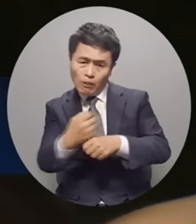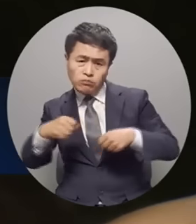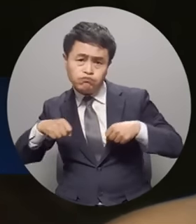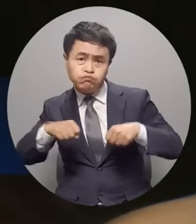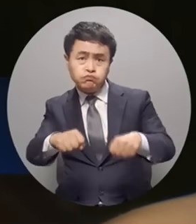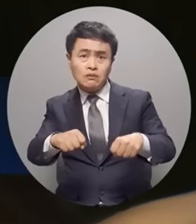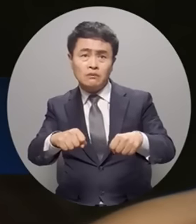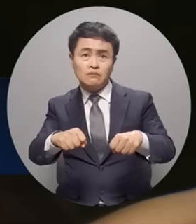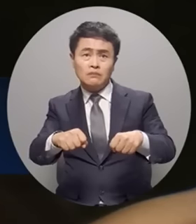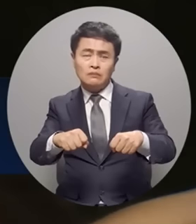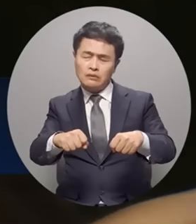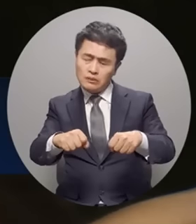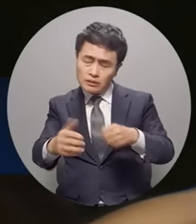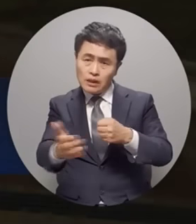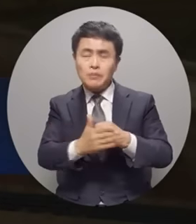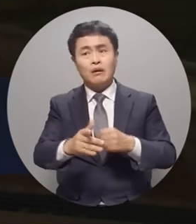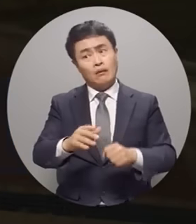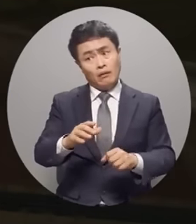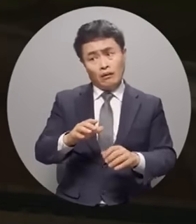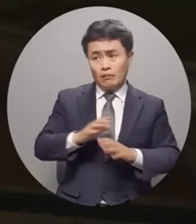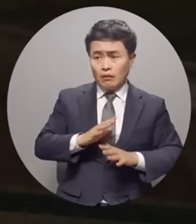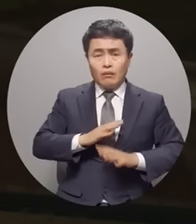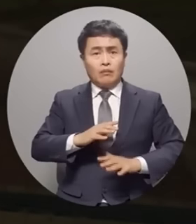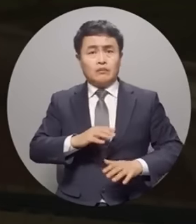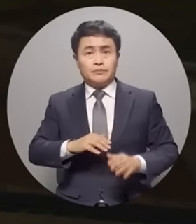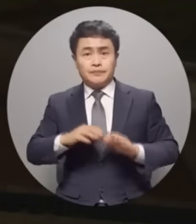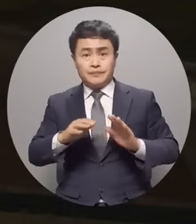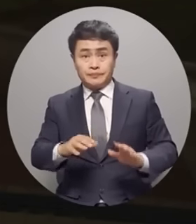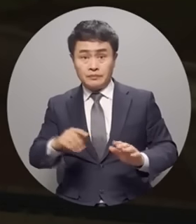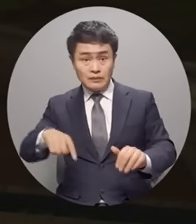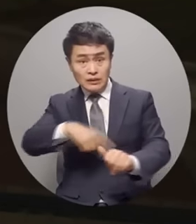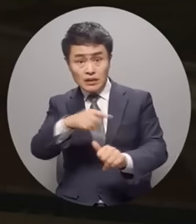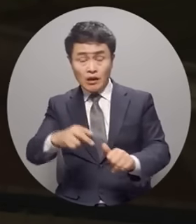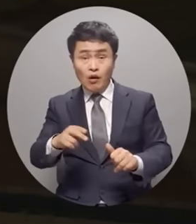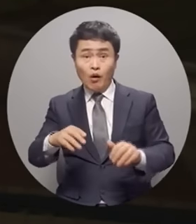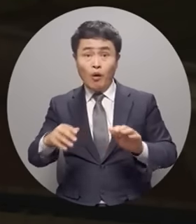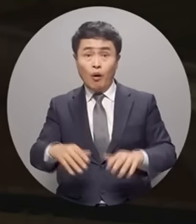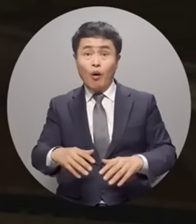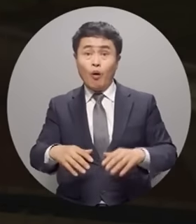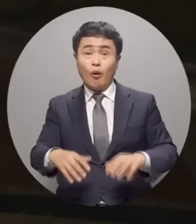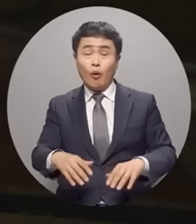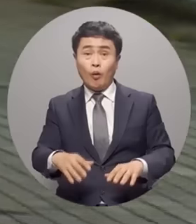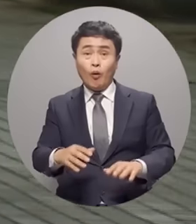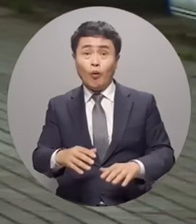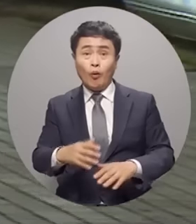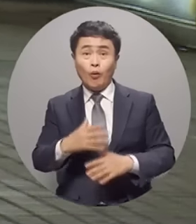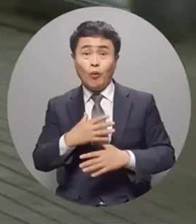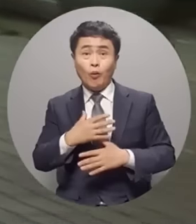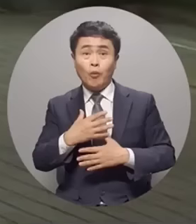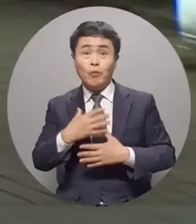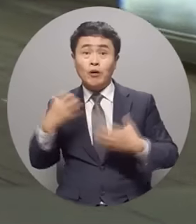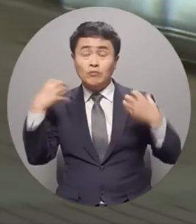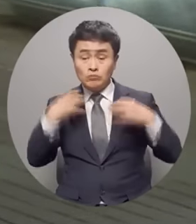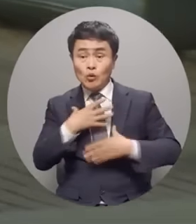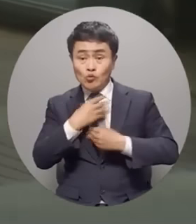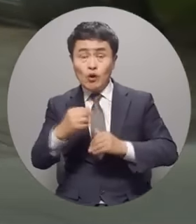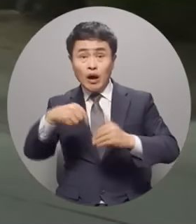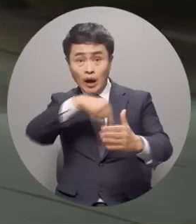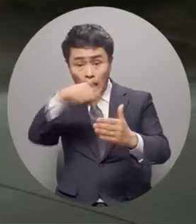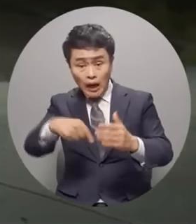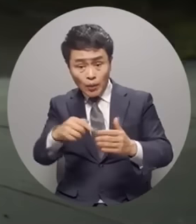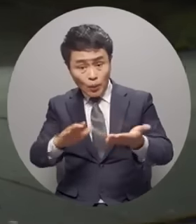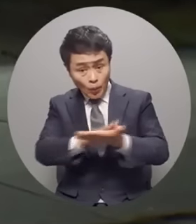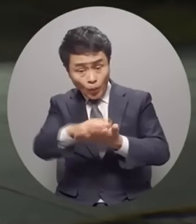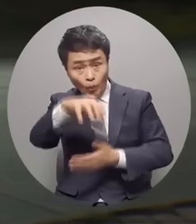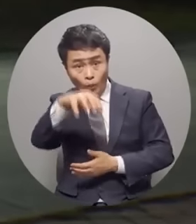좀 무섭다 막. 인근 무안에 위치한 한 공원으로 가봤습니다. 인도를 걷는